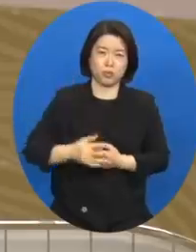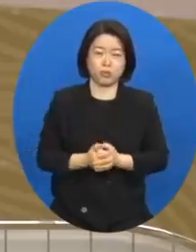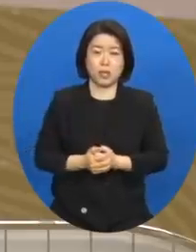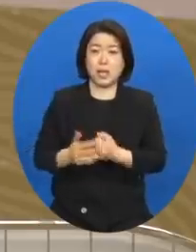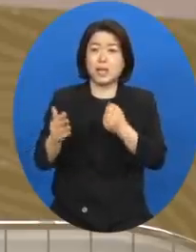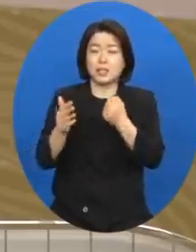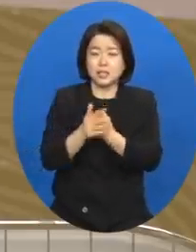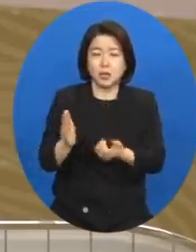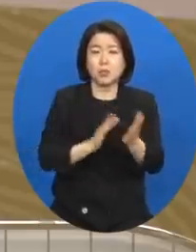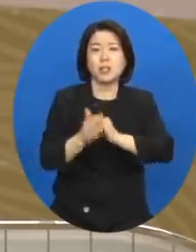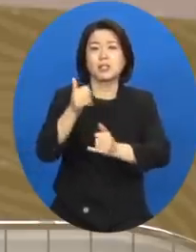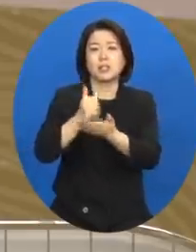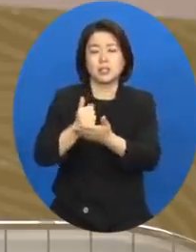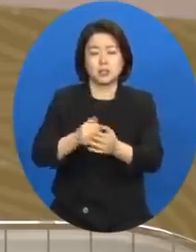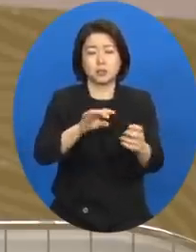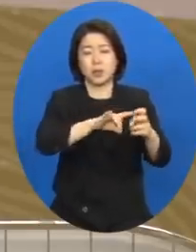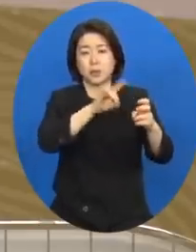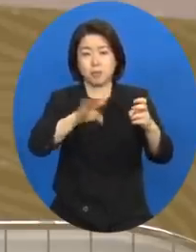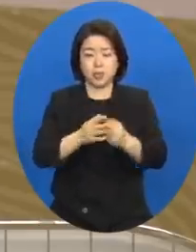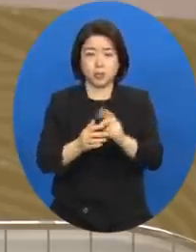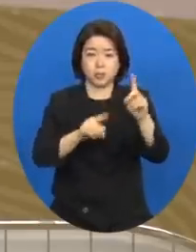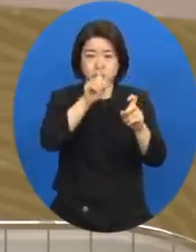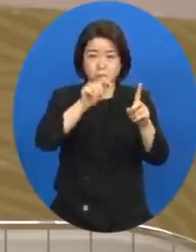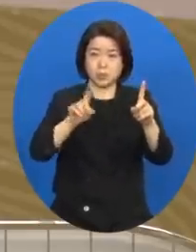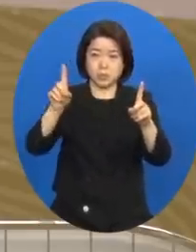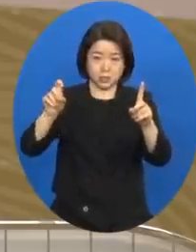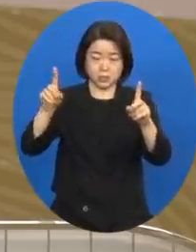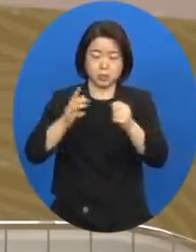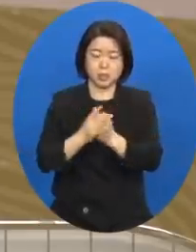그래서 예수님께서 마태복음 11장 11절에서